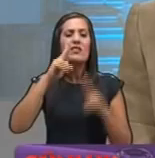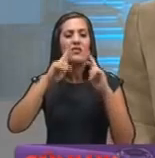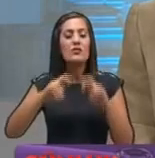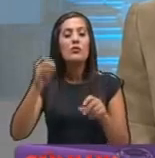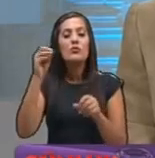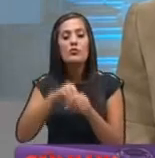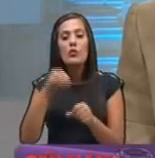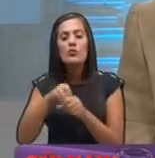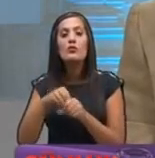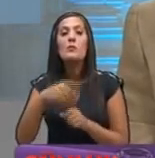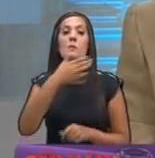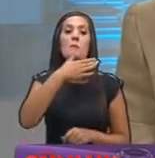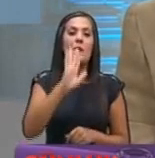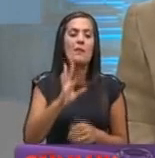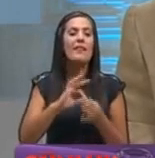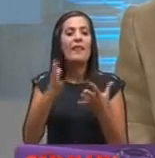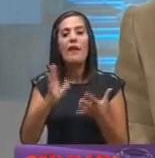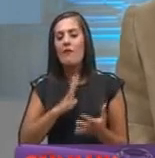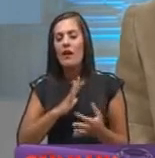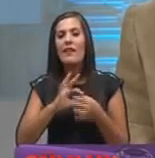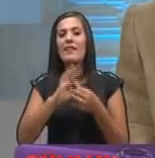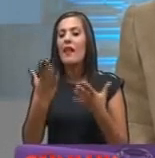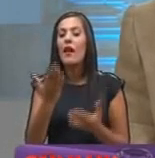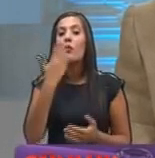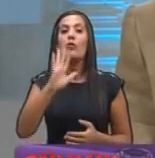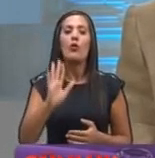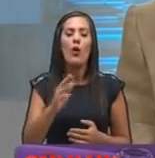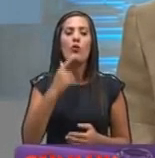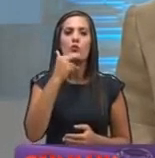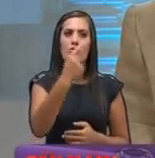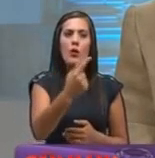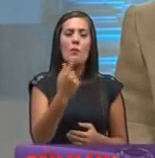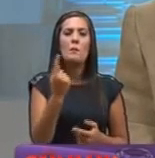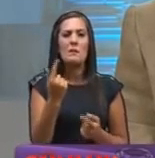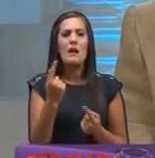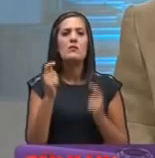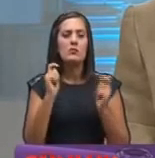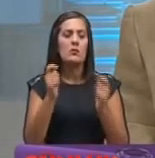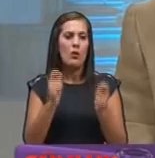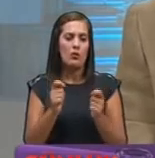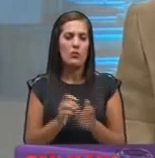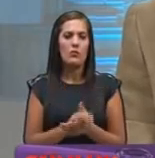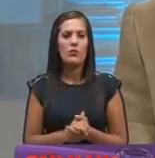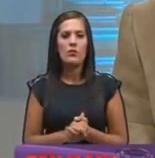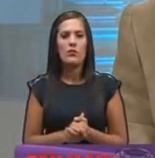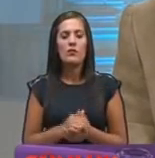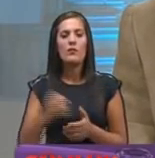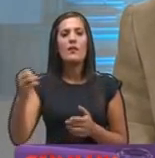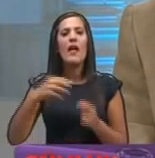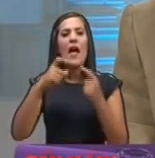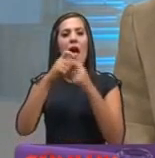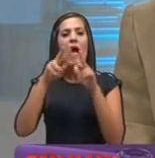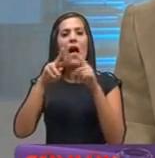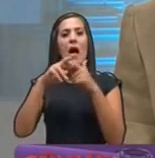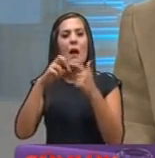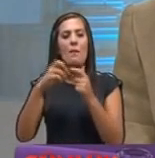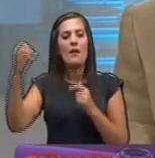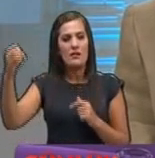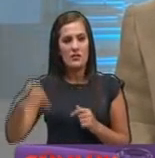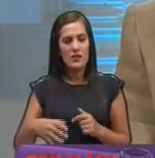incelemelerin sonuçlarını bilmeden ne var veya neler yok söylemek açıkçası pek mümkün değil. Ama MR çekindim. Evet,